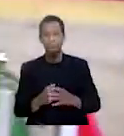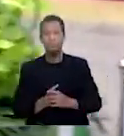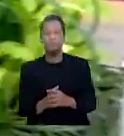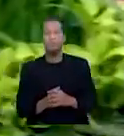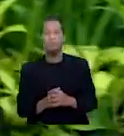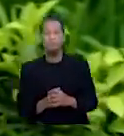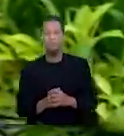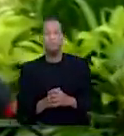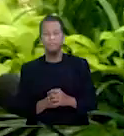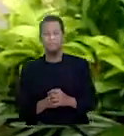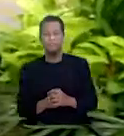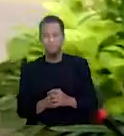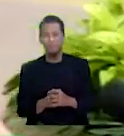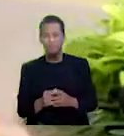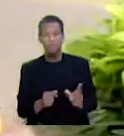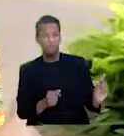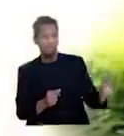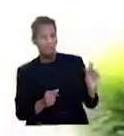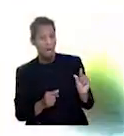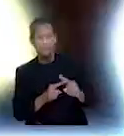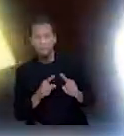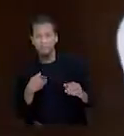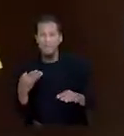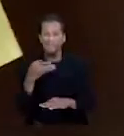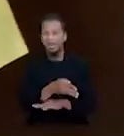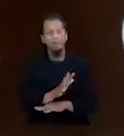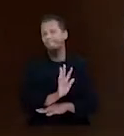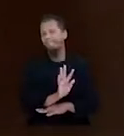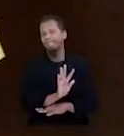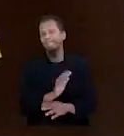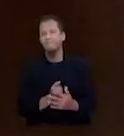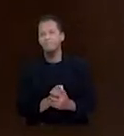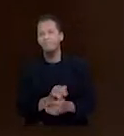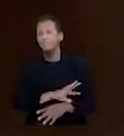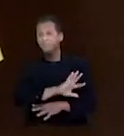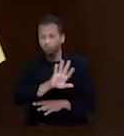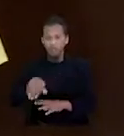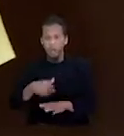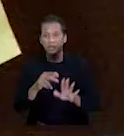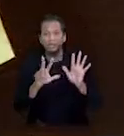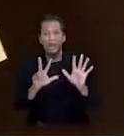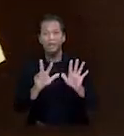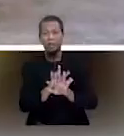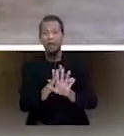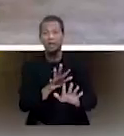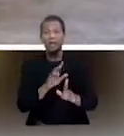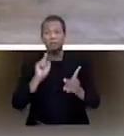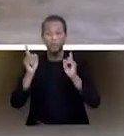dalam pertemuan ini terlihat tidak hadir hingga acara selesai. Ini kita semua 8 partai politik bersatu